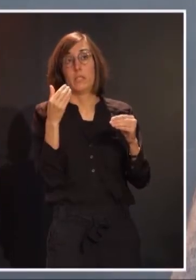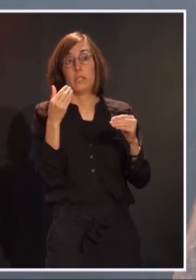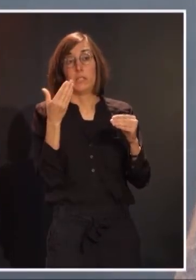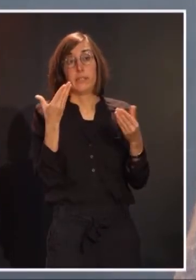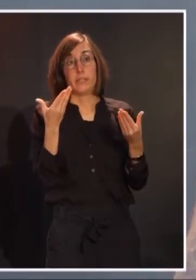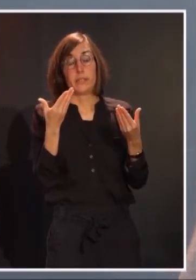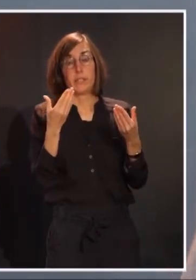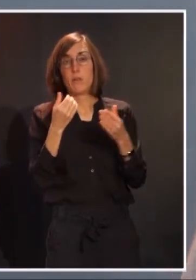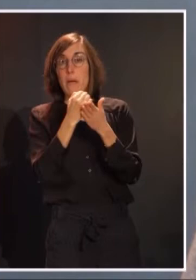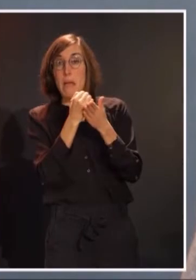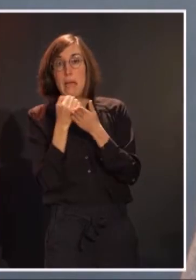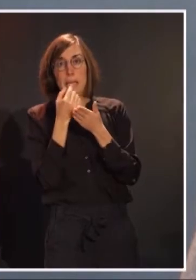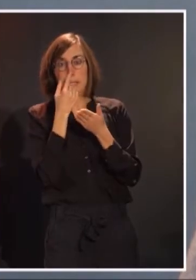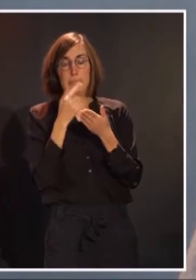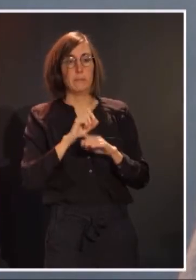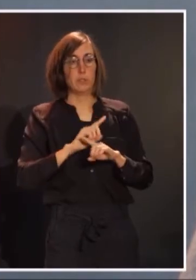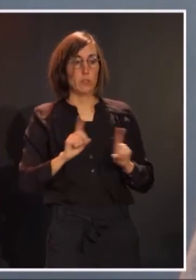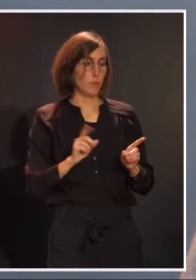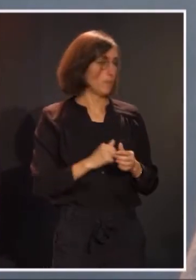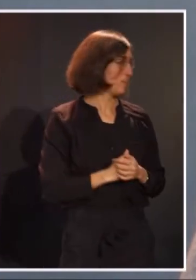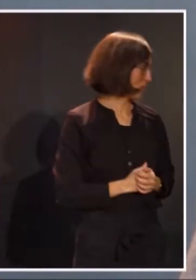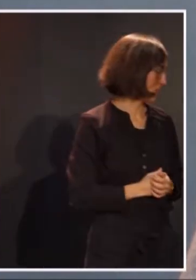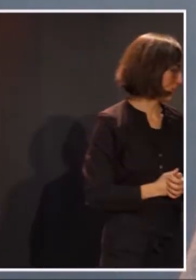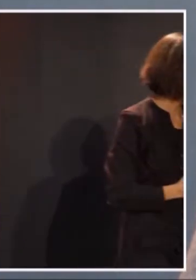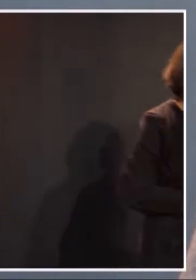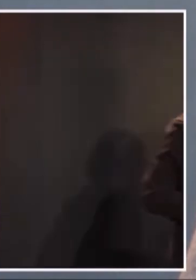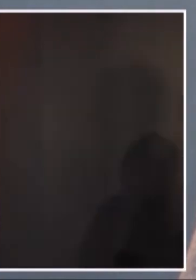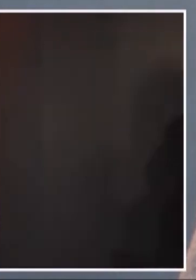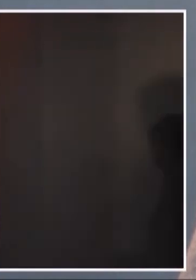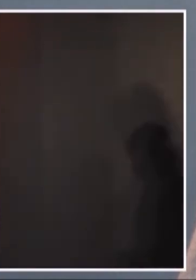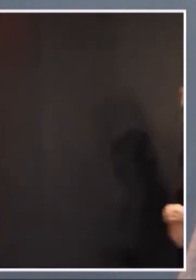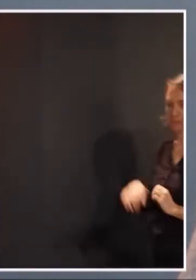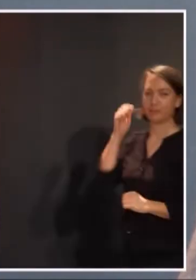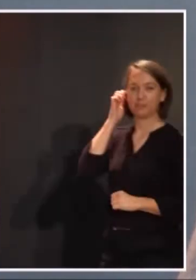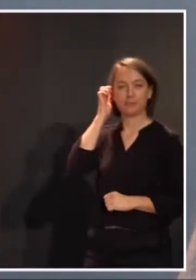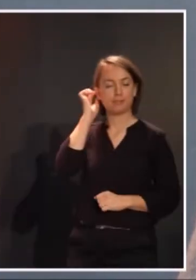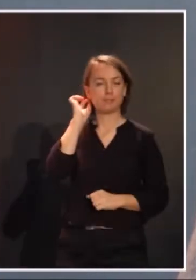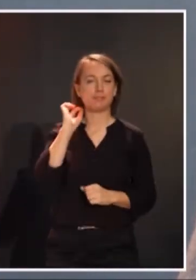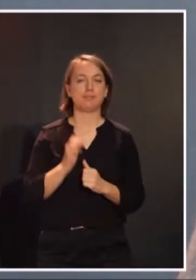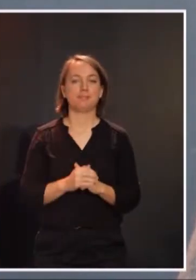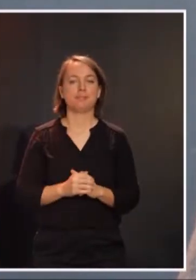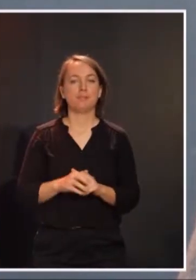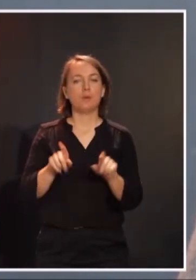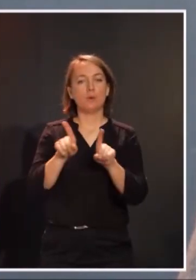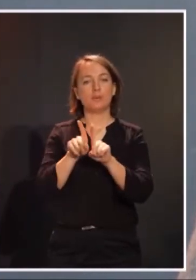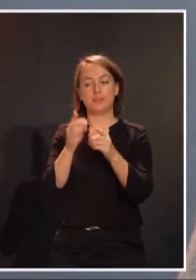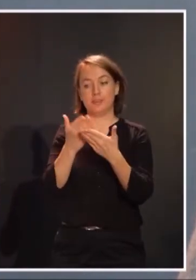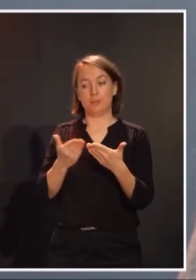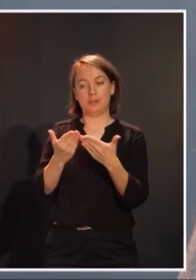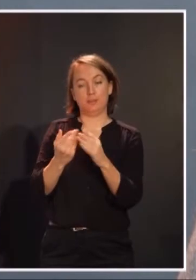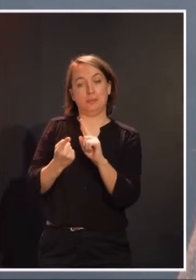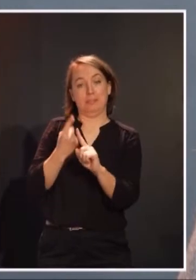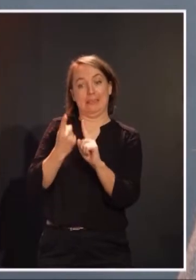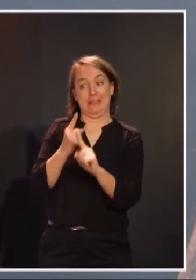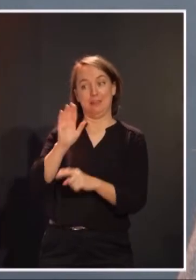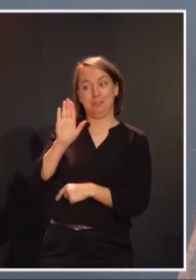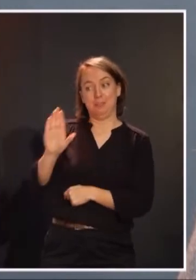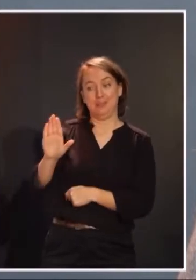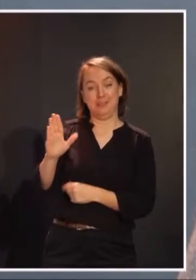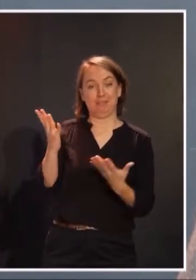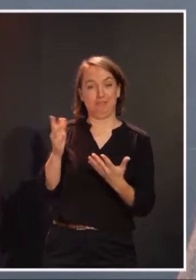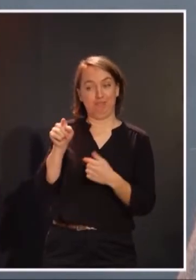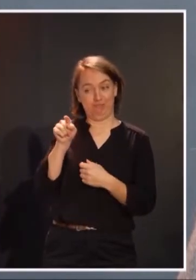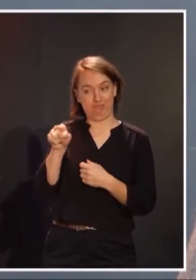l'aider. Il faut savoir aussi que le cas particulier d'Eva, donc elle est en CFA, donc du coup c'est aussi des